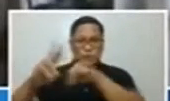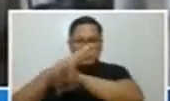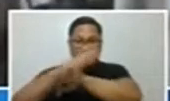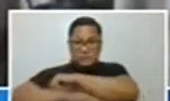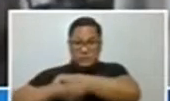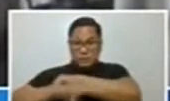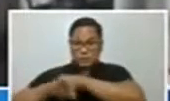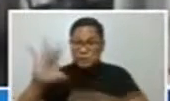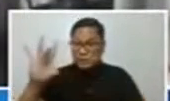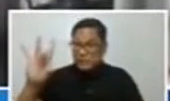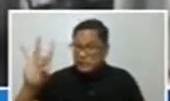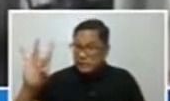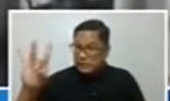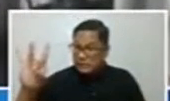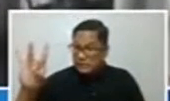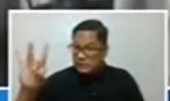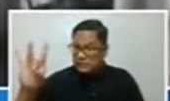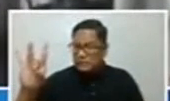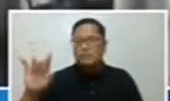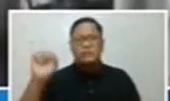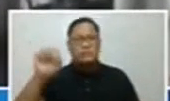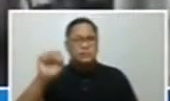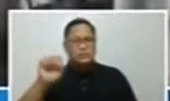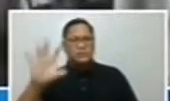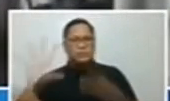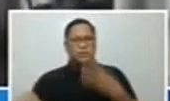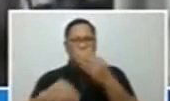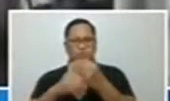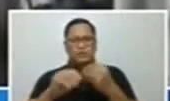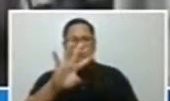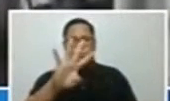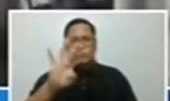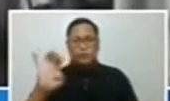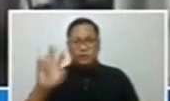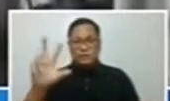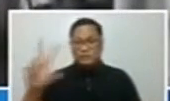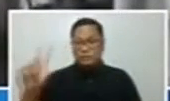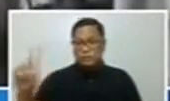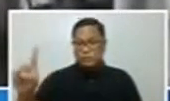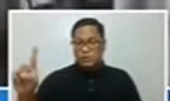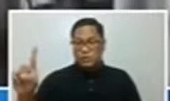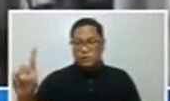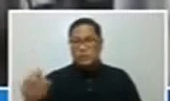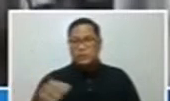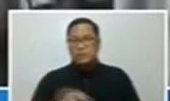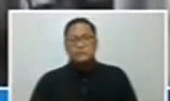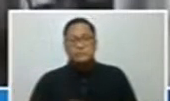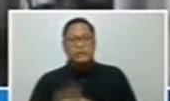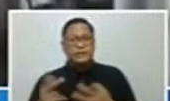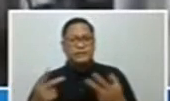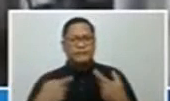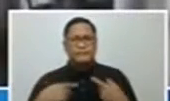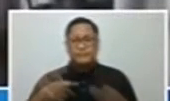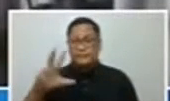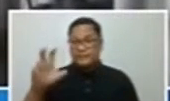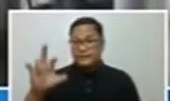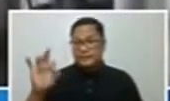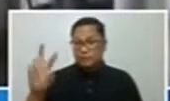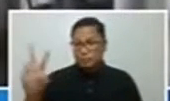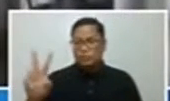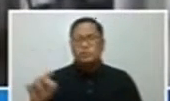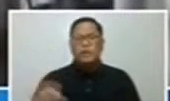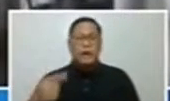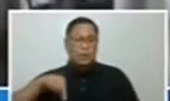sa pangunguna ng ang nag-host si Governor Padilla, ang request lang nila ay magkaroon muna ng suspension ng